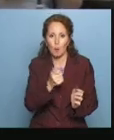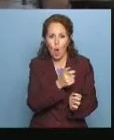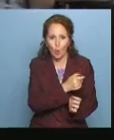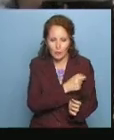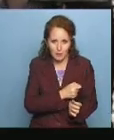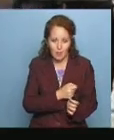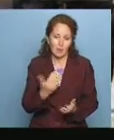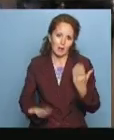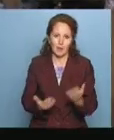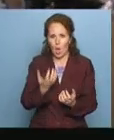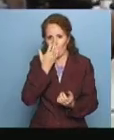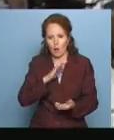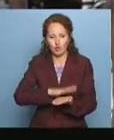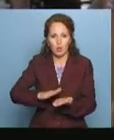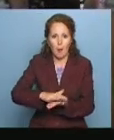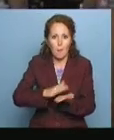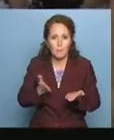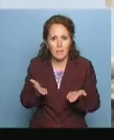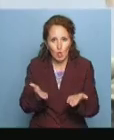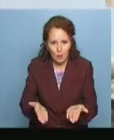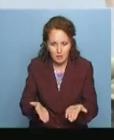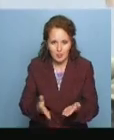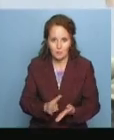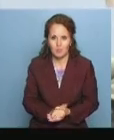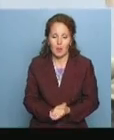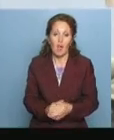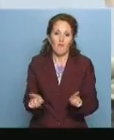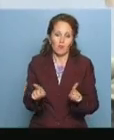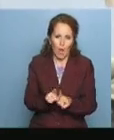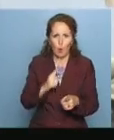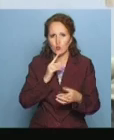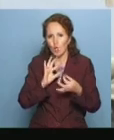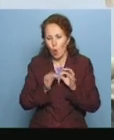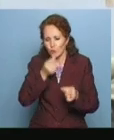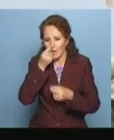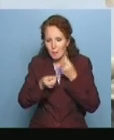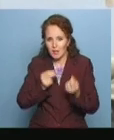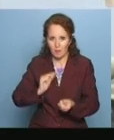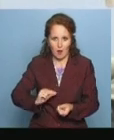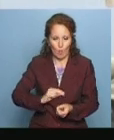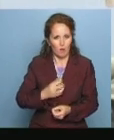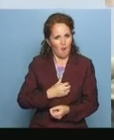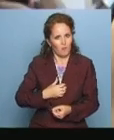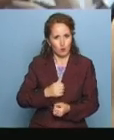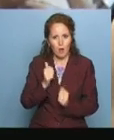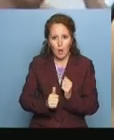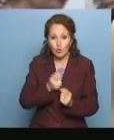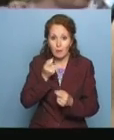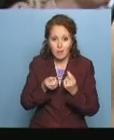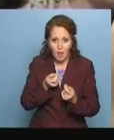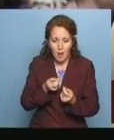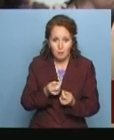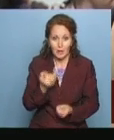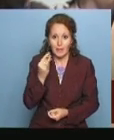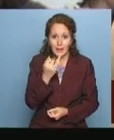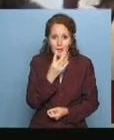проеме или горячие пироги, отражающиеся в старом самоваре. В такой сложной и кропотливой работе важна каждая деталь. Ирина